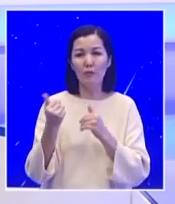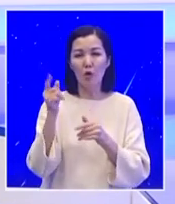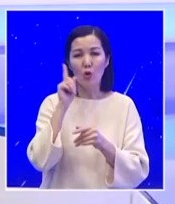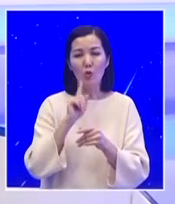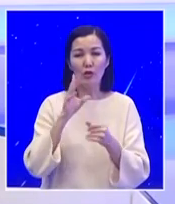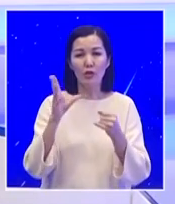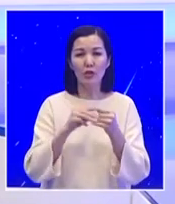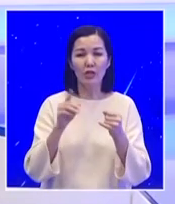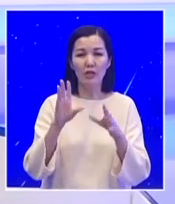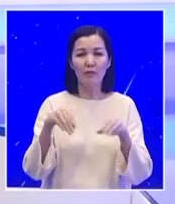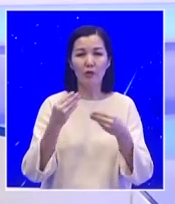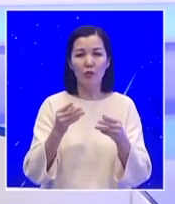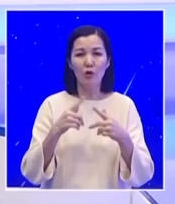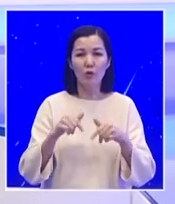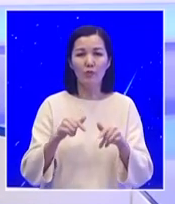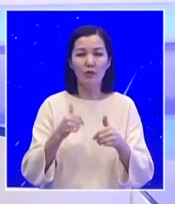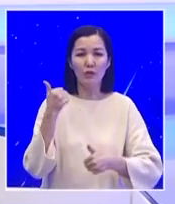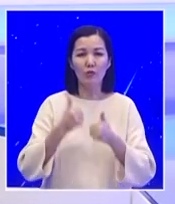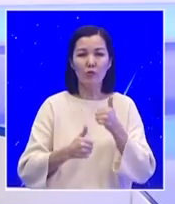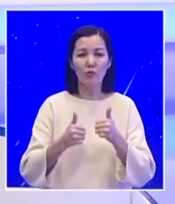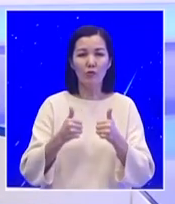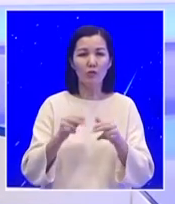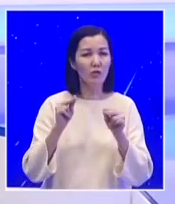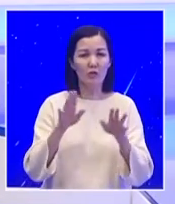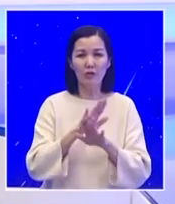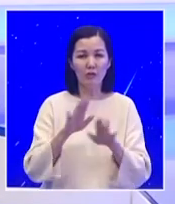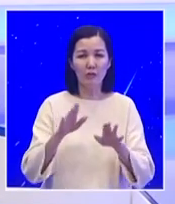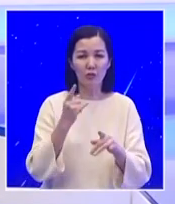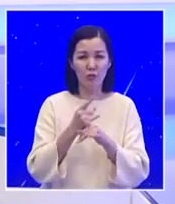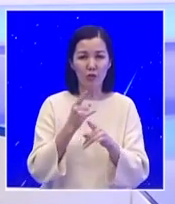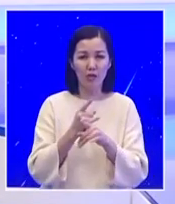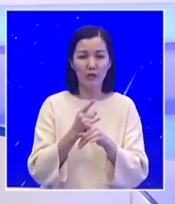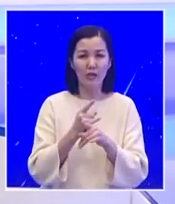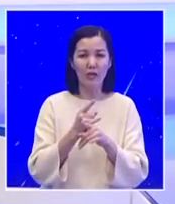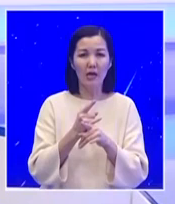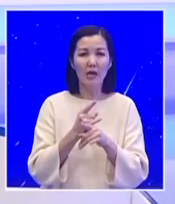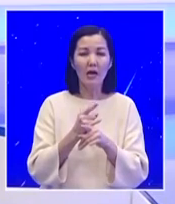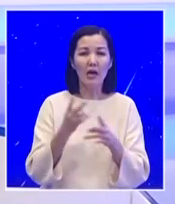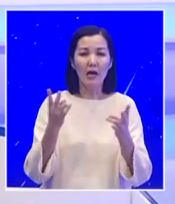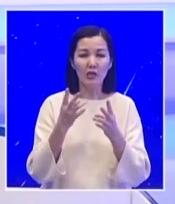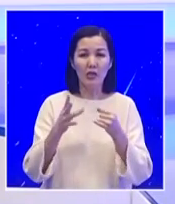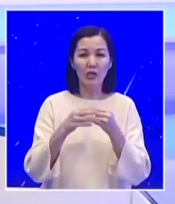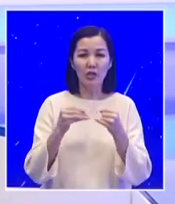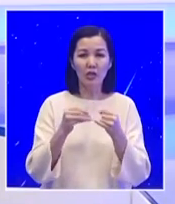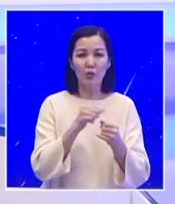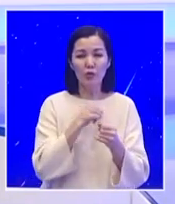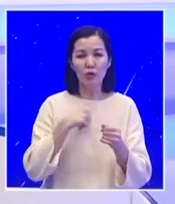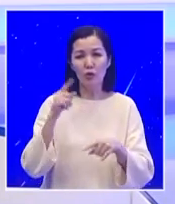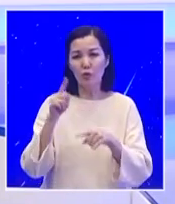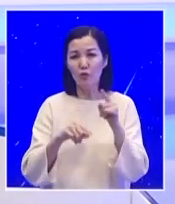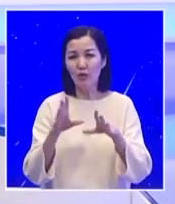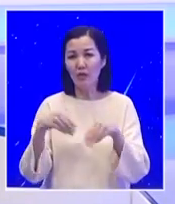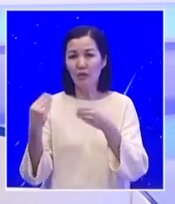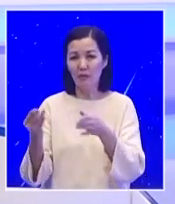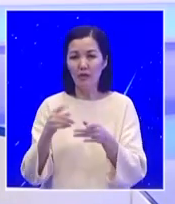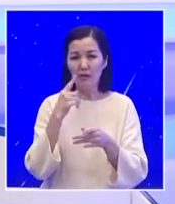жерді жалға беру бойынша ұйымдастырылған конкурс әділетсіз өткен. Ұйымдастырушылар тиесілі аумақты өздері жайғастырып, достарына таратып